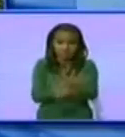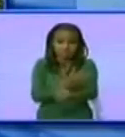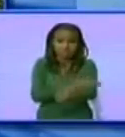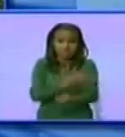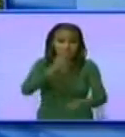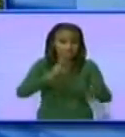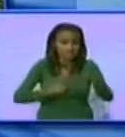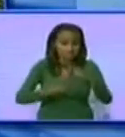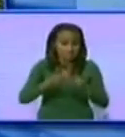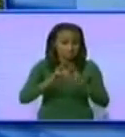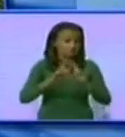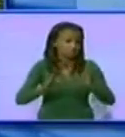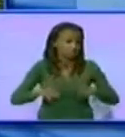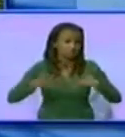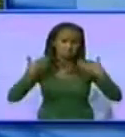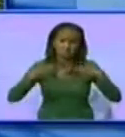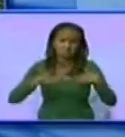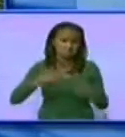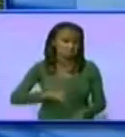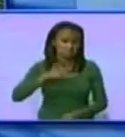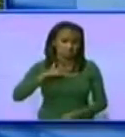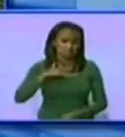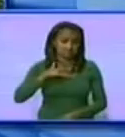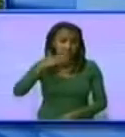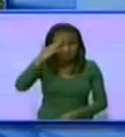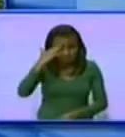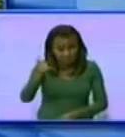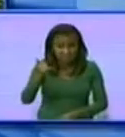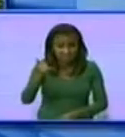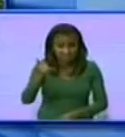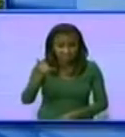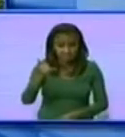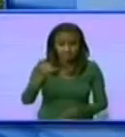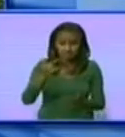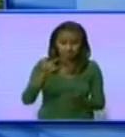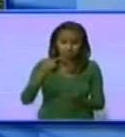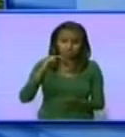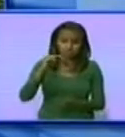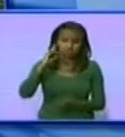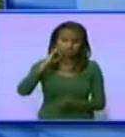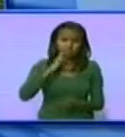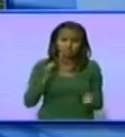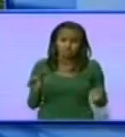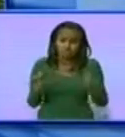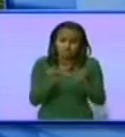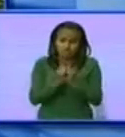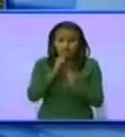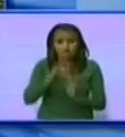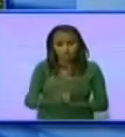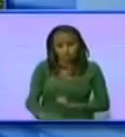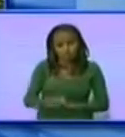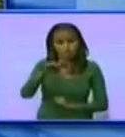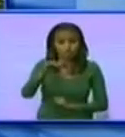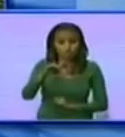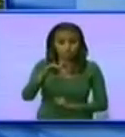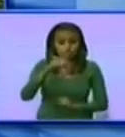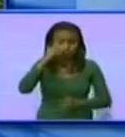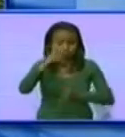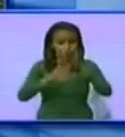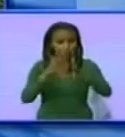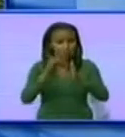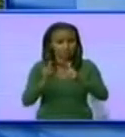ጊዜ በጣም ደስተኛ ነኝ። አሁን አንድ ለምንድን ነው ከነሱ ጋር ነው ያደግኩት። ምን ያልኩት አንድ